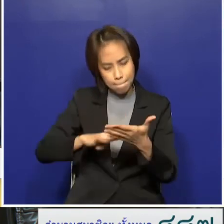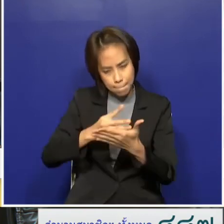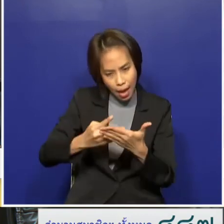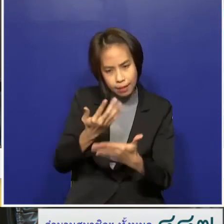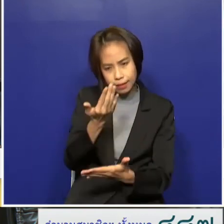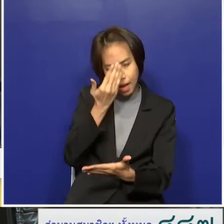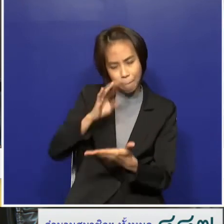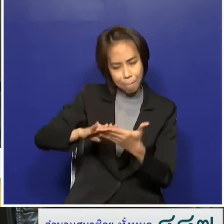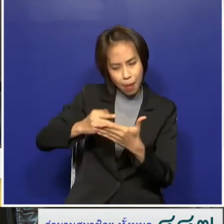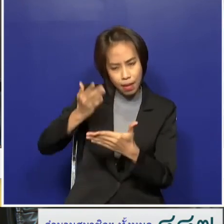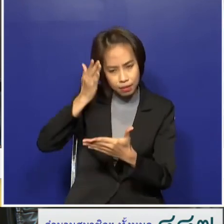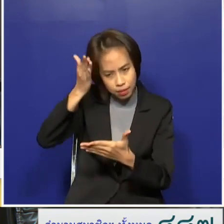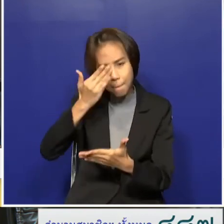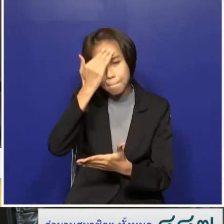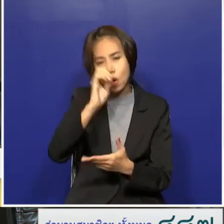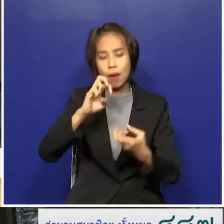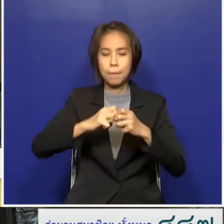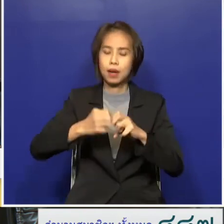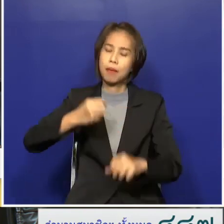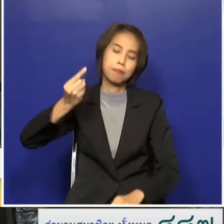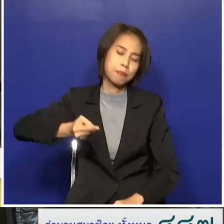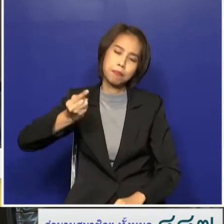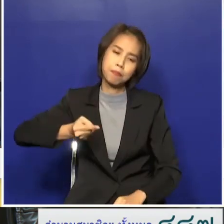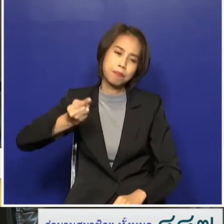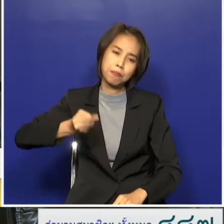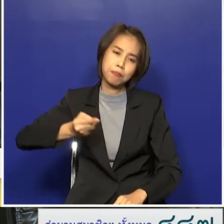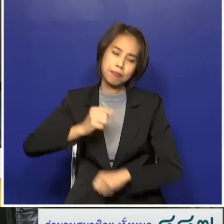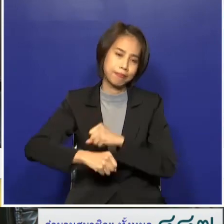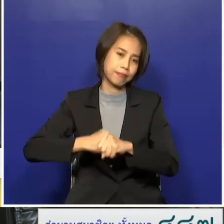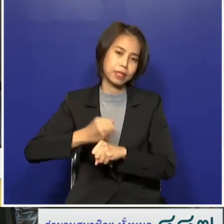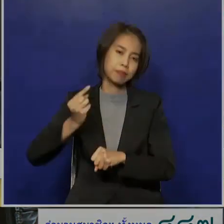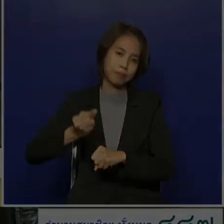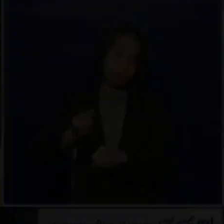วเพราะเกิดขึ้นมาทุกปีซ้ำแบบลักษณะซ้ำซากขอขอบคุณครับ ครับ